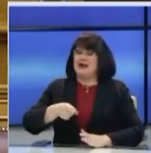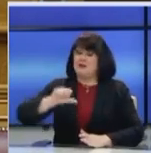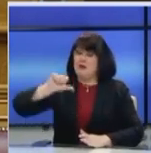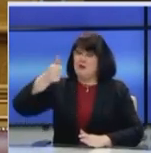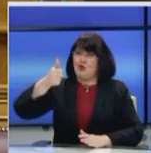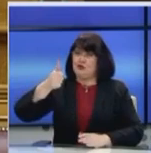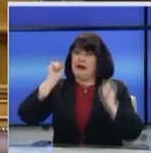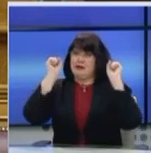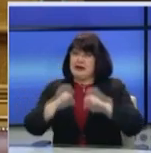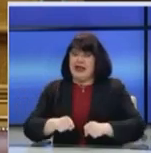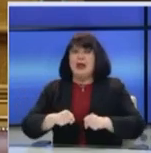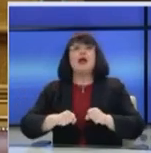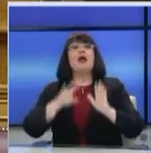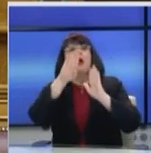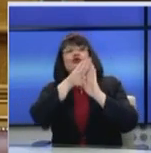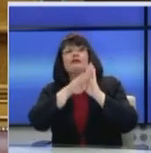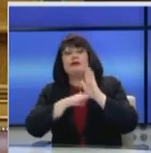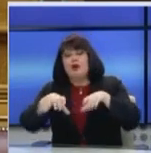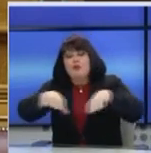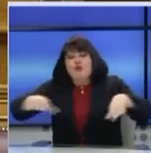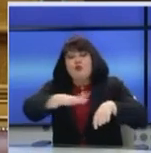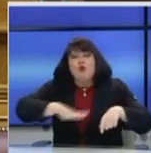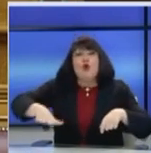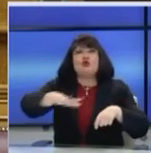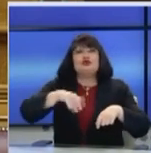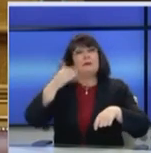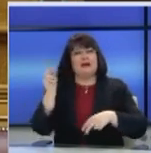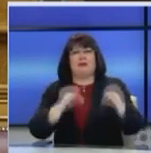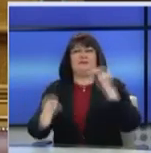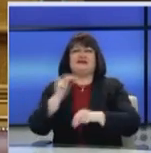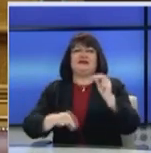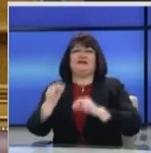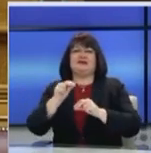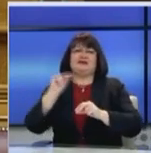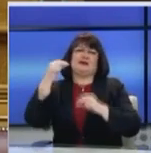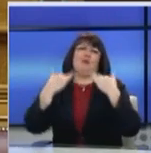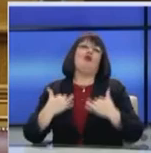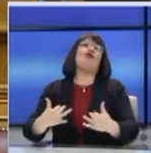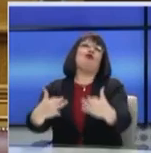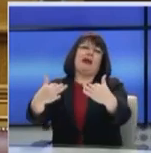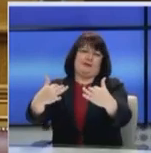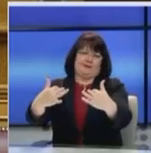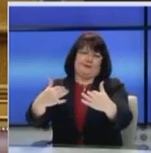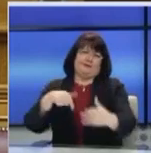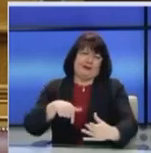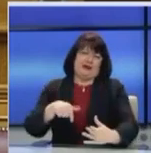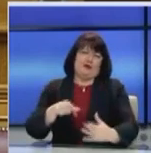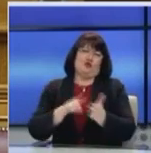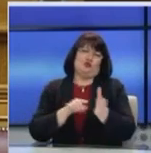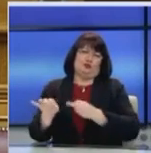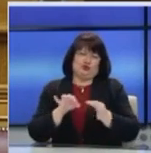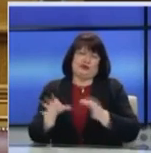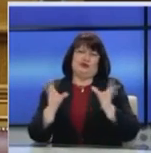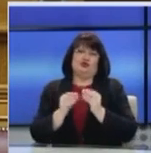θα έκλεινε τους κόλπους και θα όριζε γραμμές βάσης, και στη συνέχεια με ψήφιση από την Εθνική Αντιπροσωπεία σχετικού